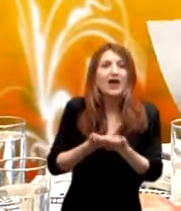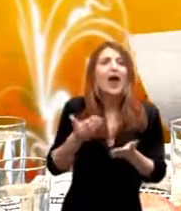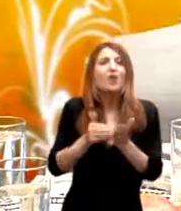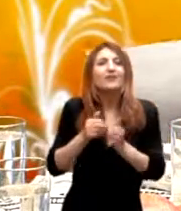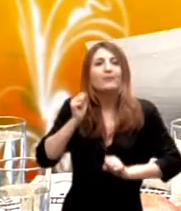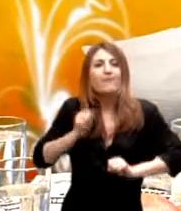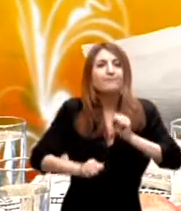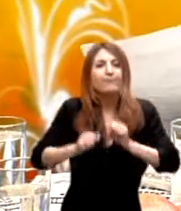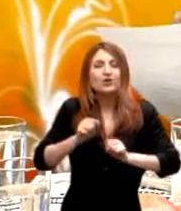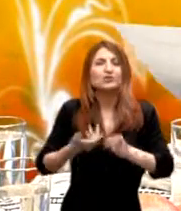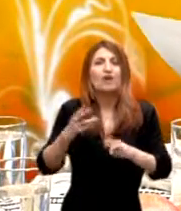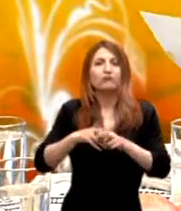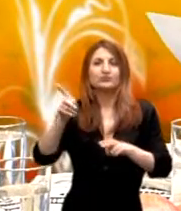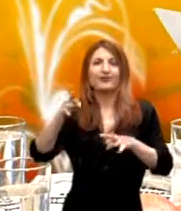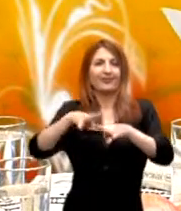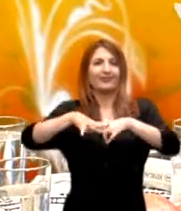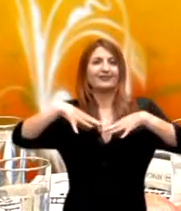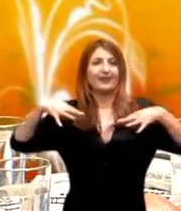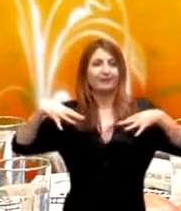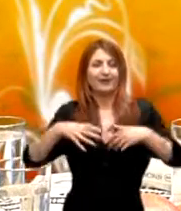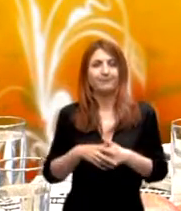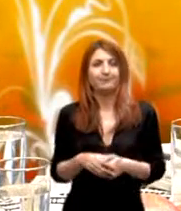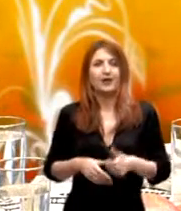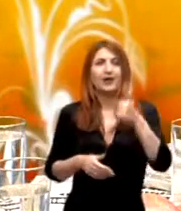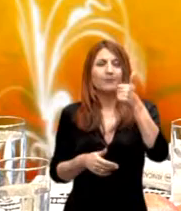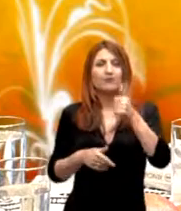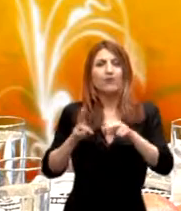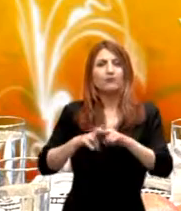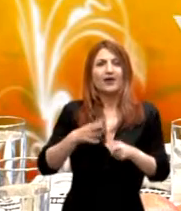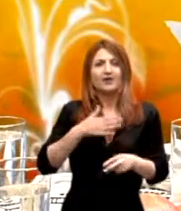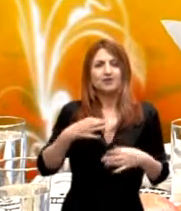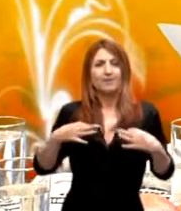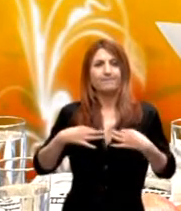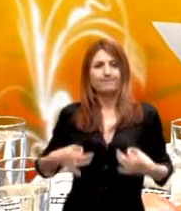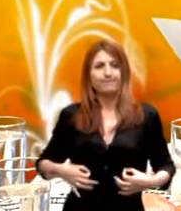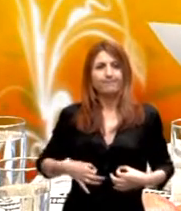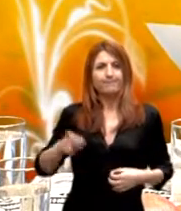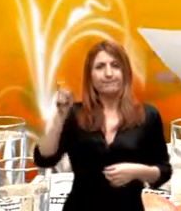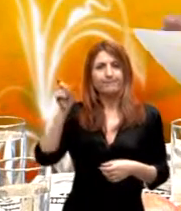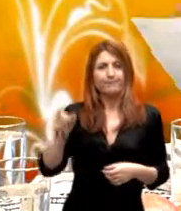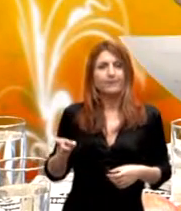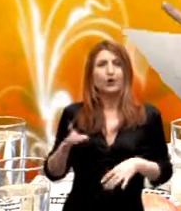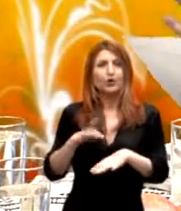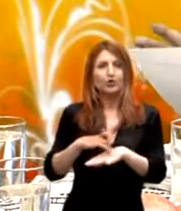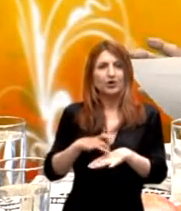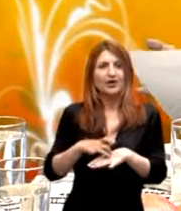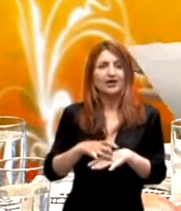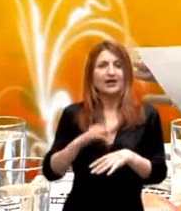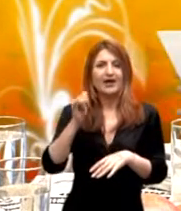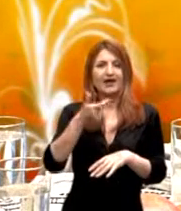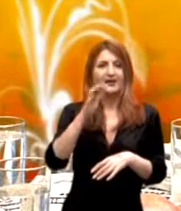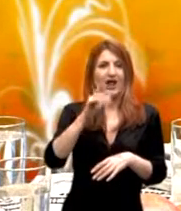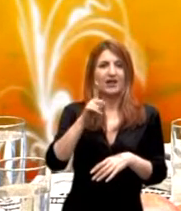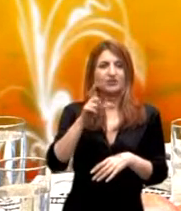što ćemo imati na tribini. Najprije će naš profesor doktor Jozo